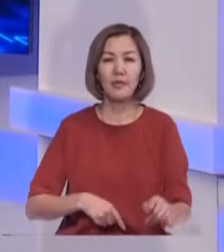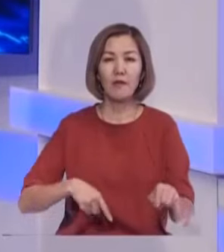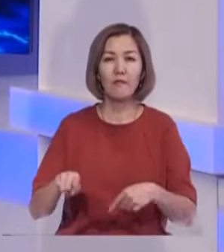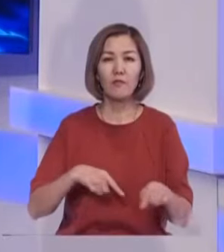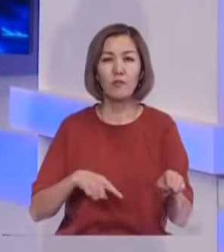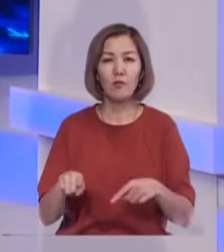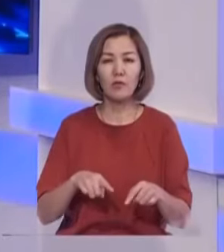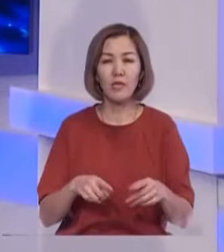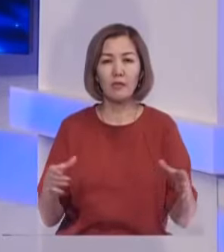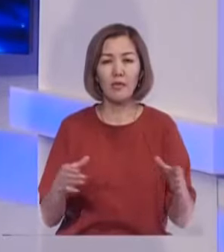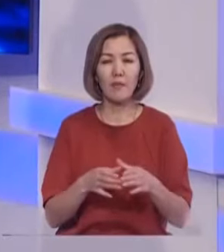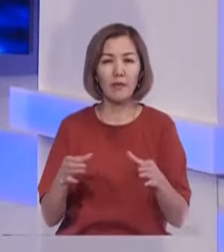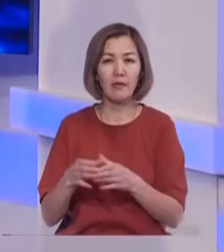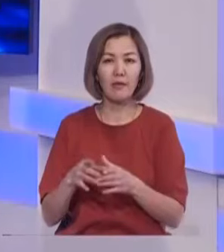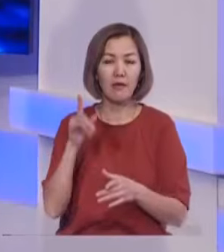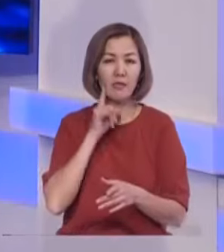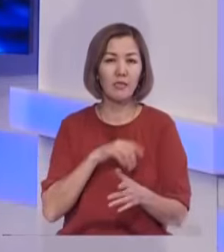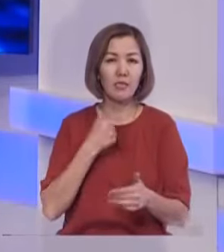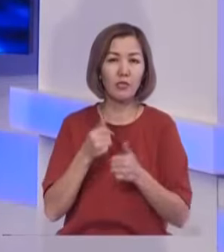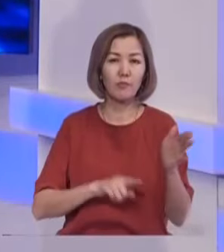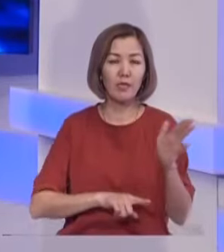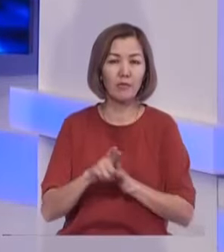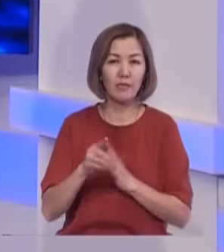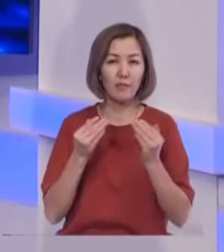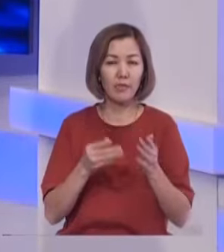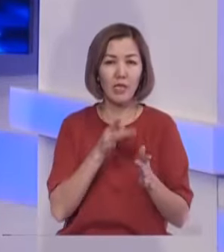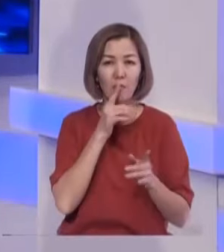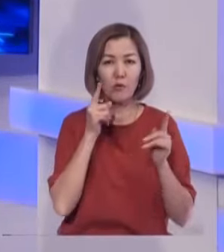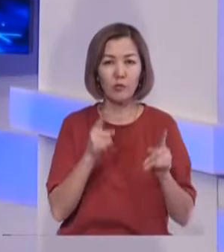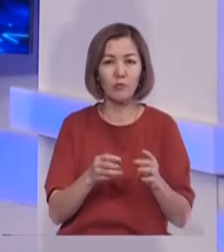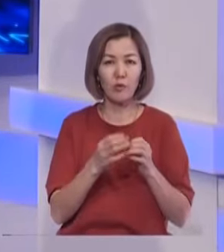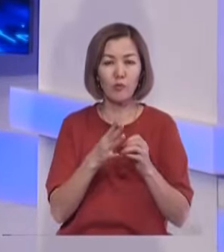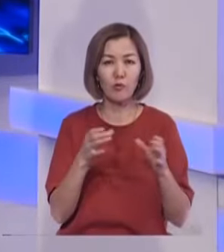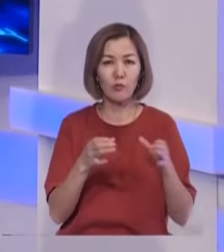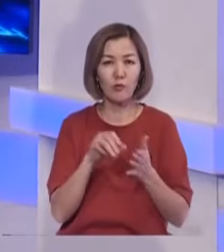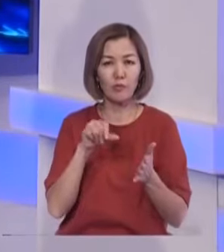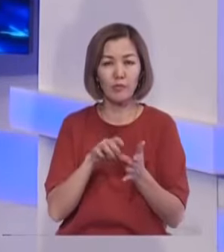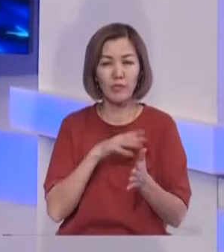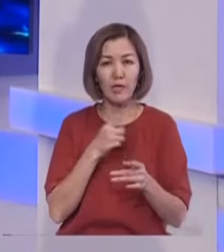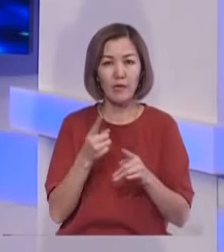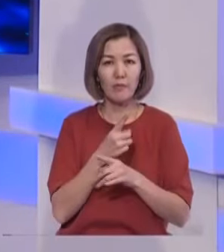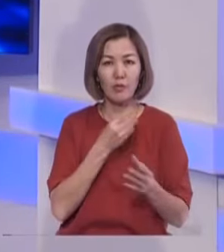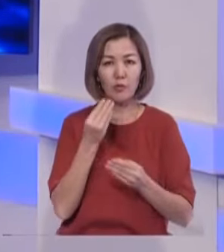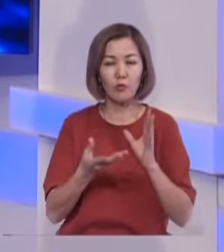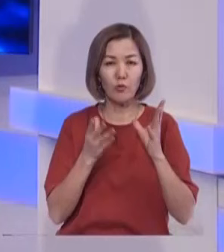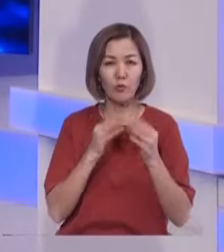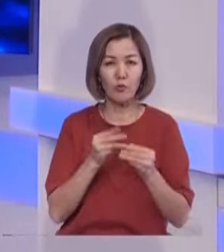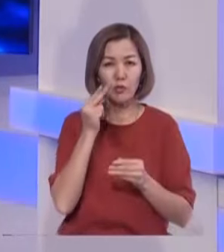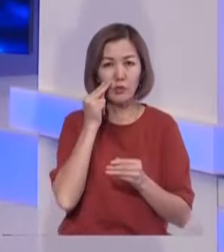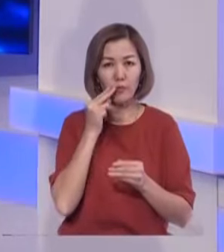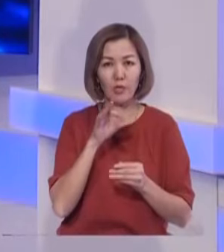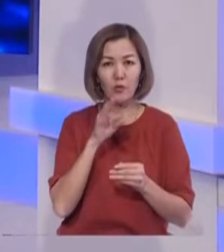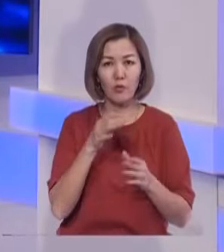Футболдан Премьер Лига командалары арасындағы Қазақстан чемпионаты басталды. Биылғы маусымда 13 ұжым бақ сынайды. Бірінші тур қорытындысы бойынша